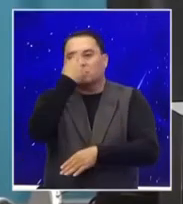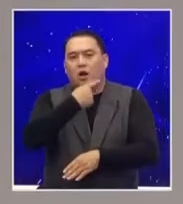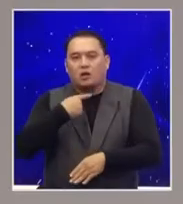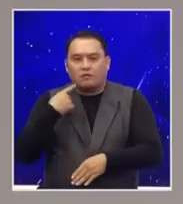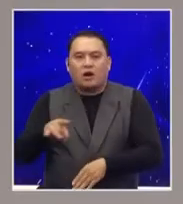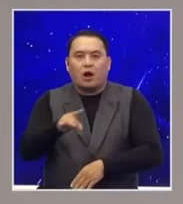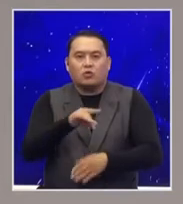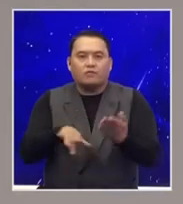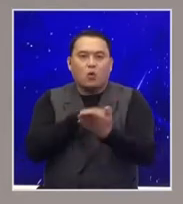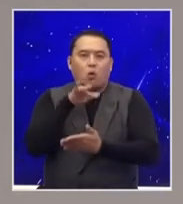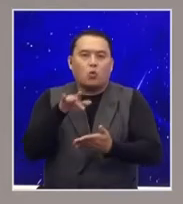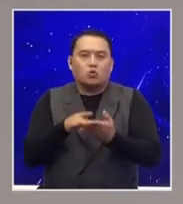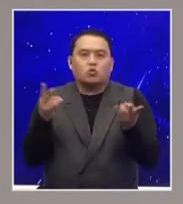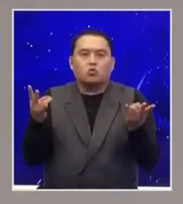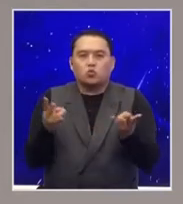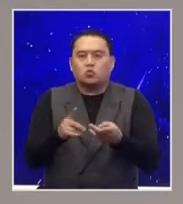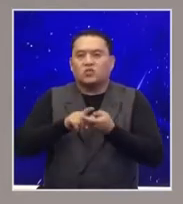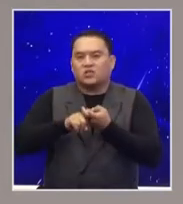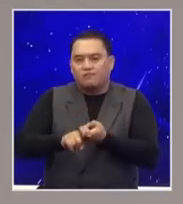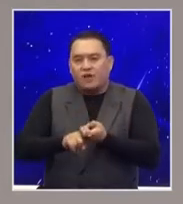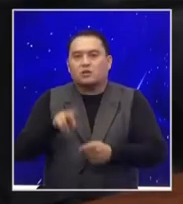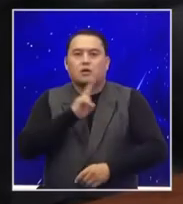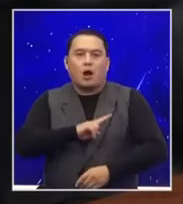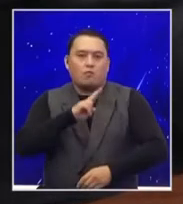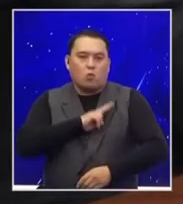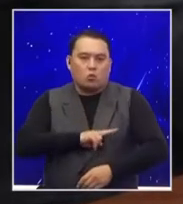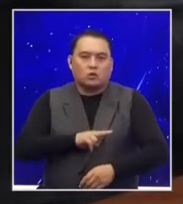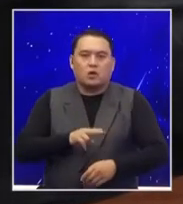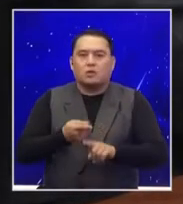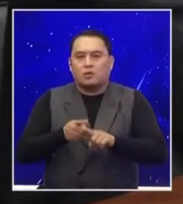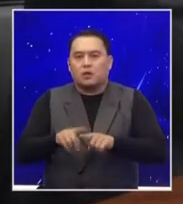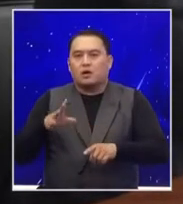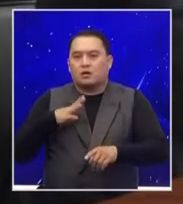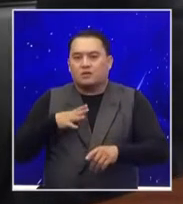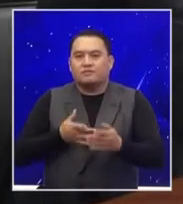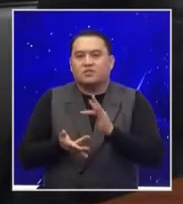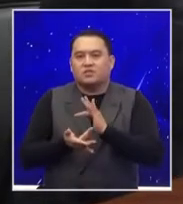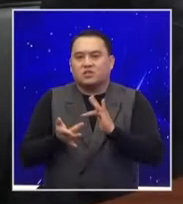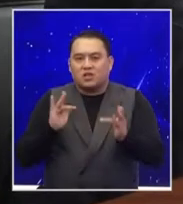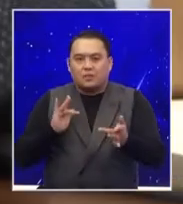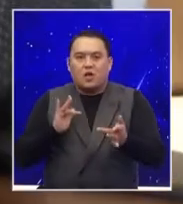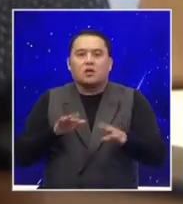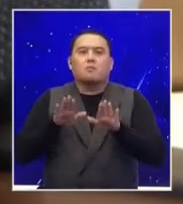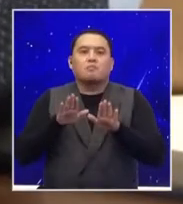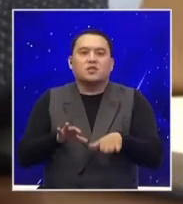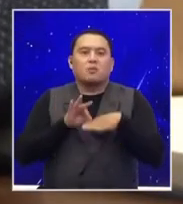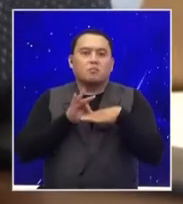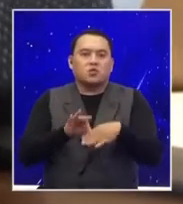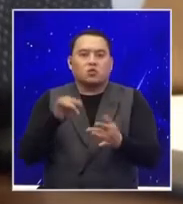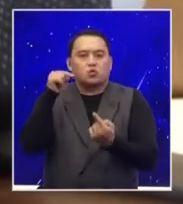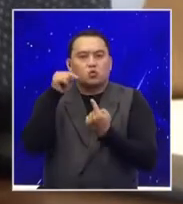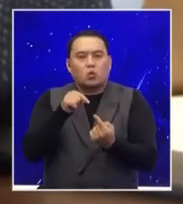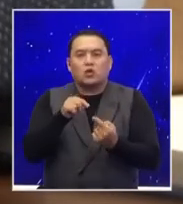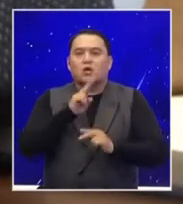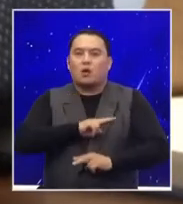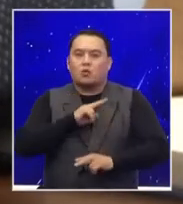лицам в районах и городах необходимо в тесном контакте работать с операторами сети. Также на местах должна проводиться четкая